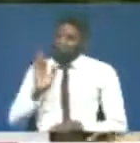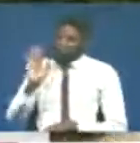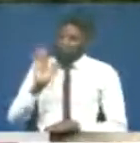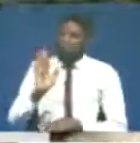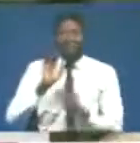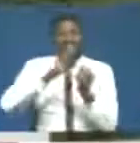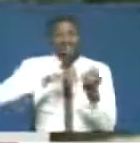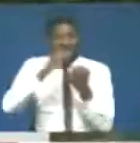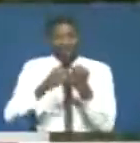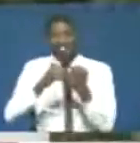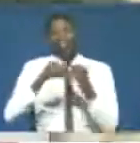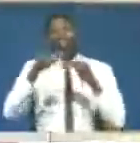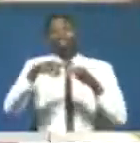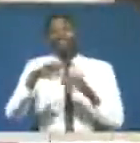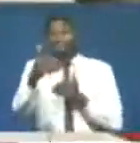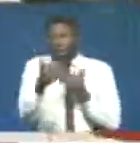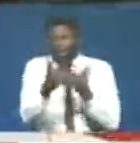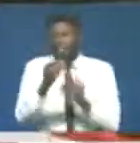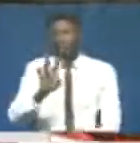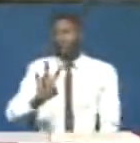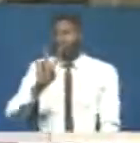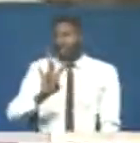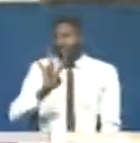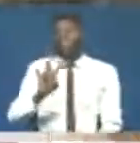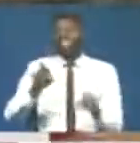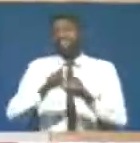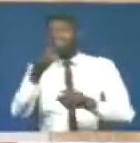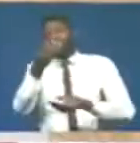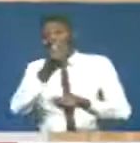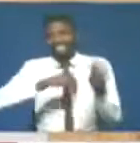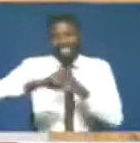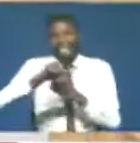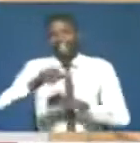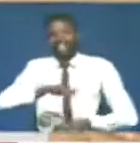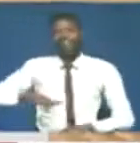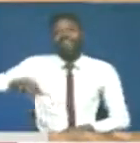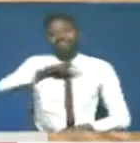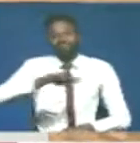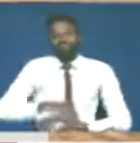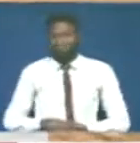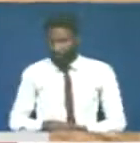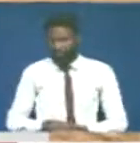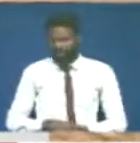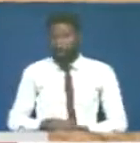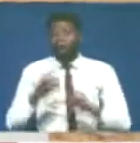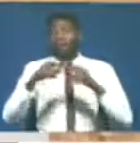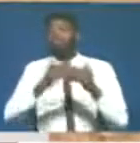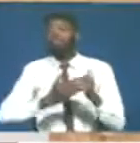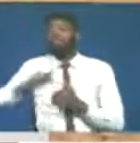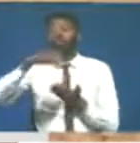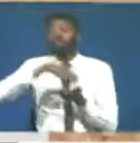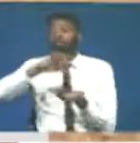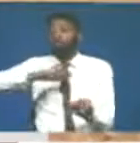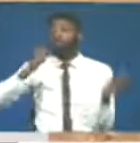River Voi have been supplying groceries to the local market. The situation may, however, change as the river that